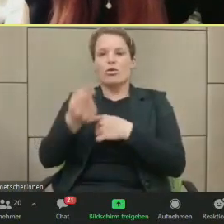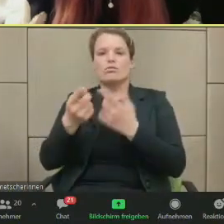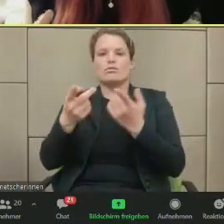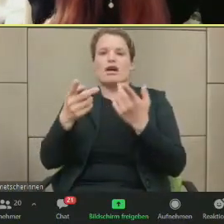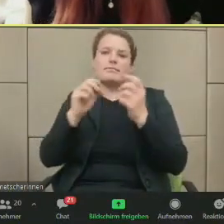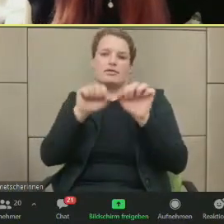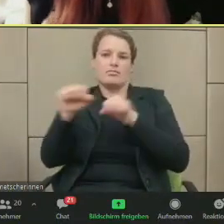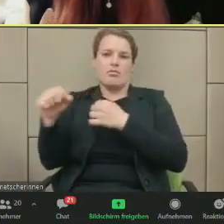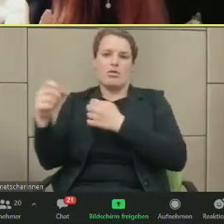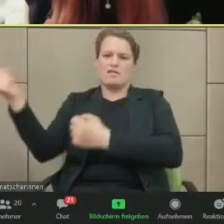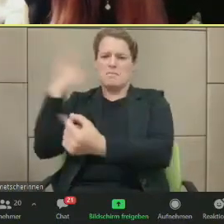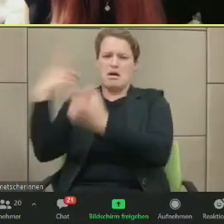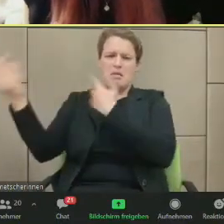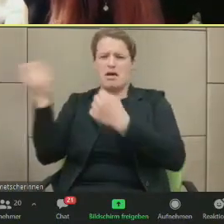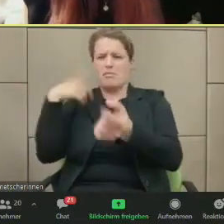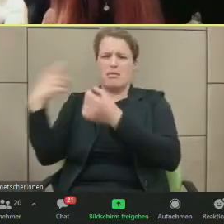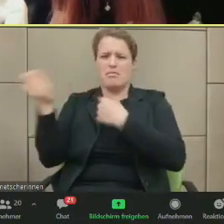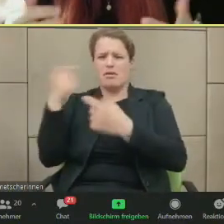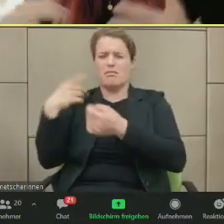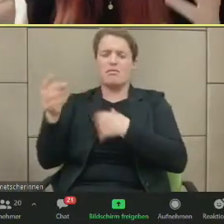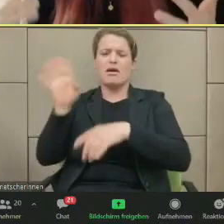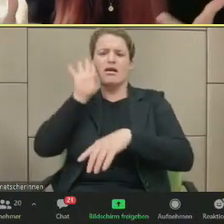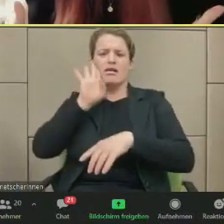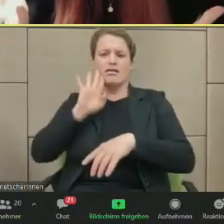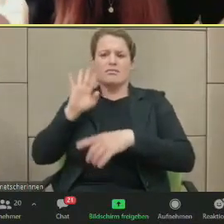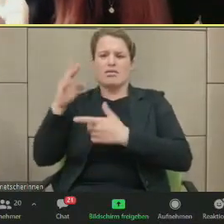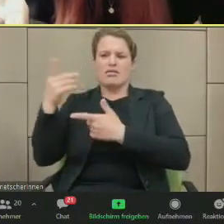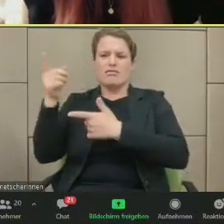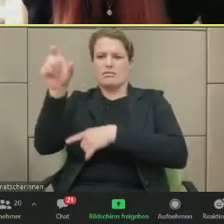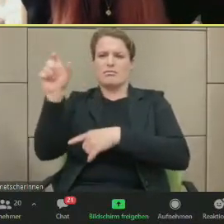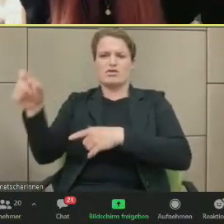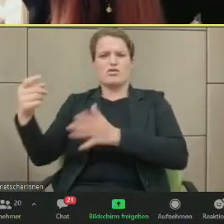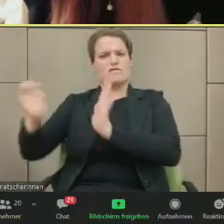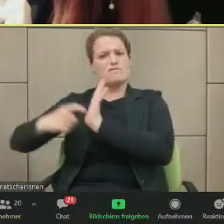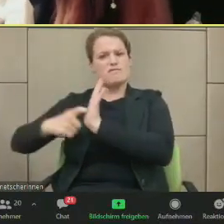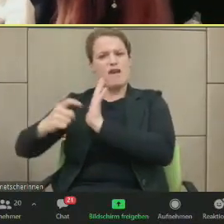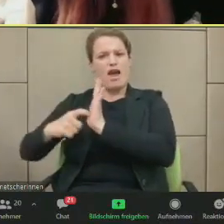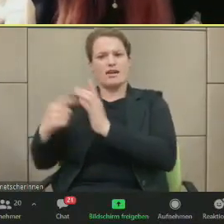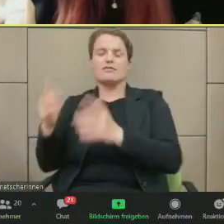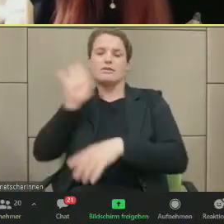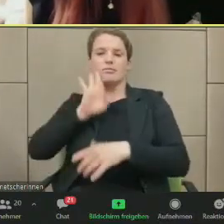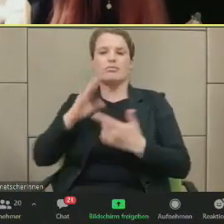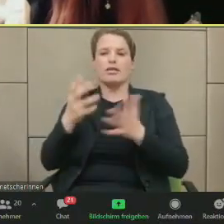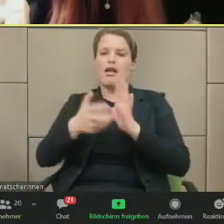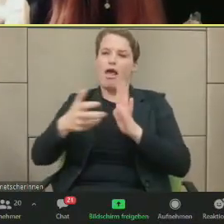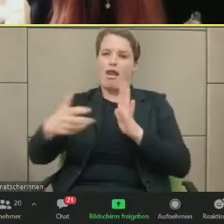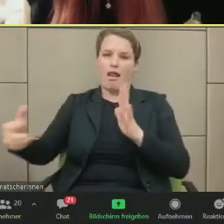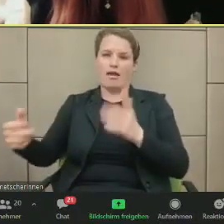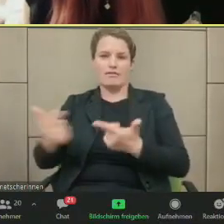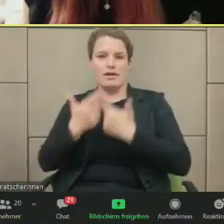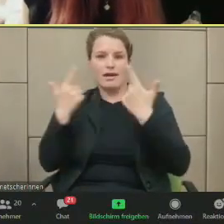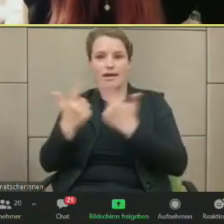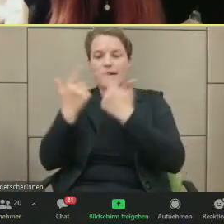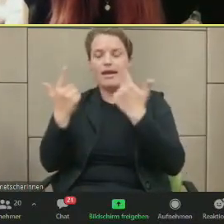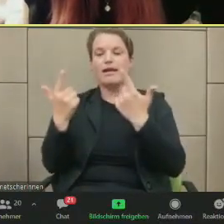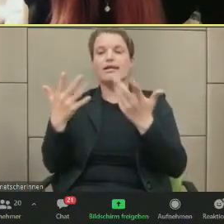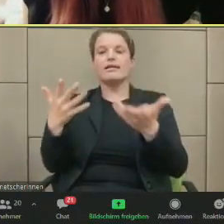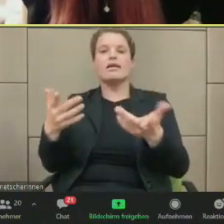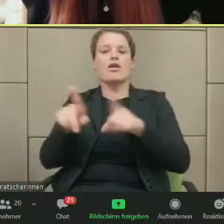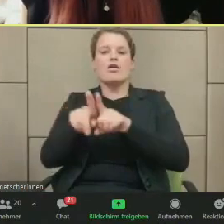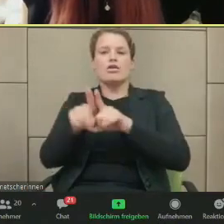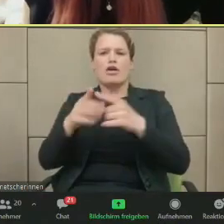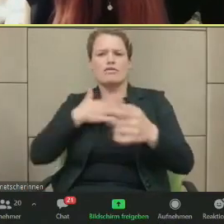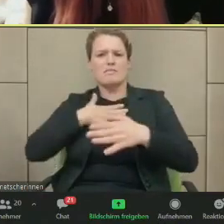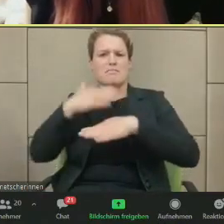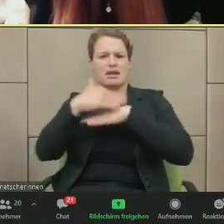Menschen, die jetzt verlangen, dass ich alles breit ganz ausführlich erkläre. Menschen, die verlangen, dass ich ihnen ganz genau sage, welche Therapien ich